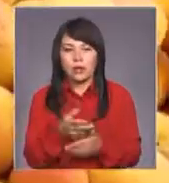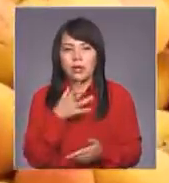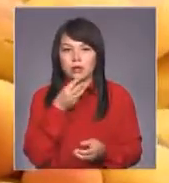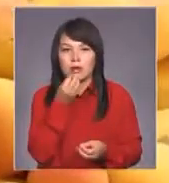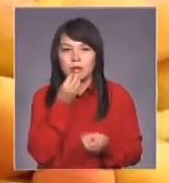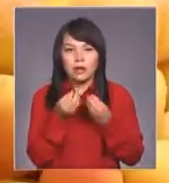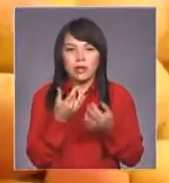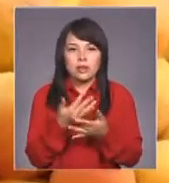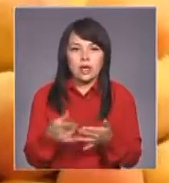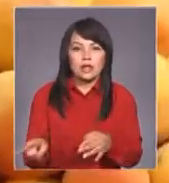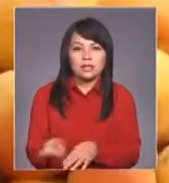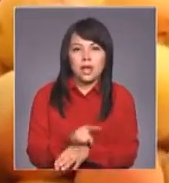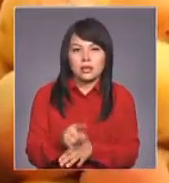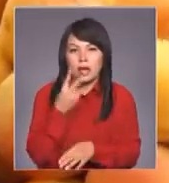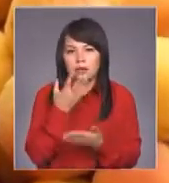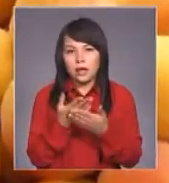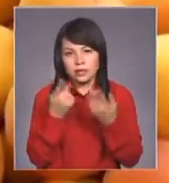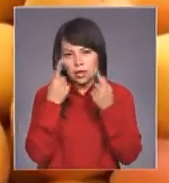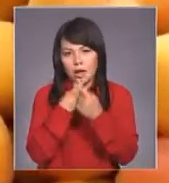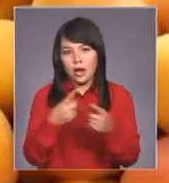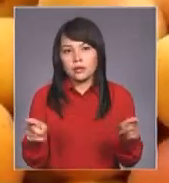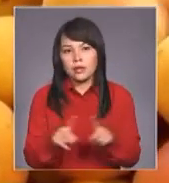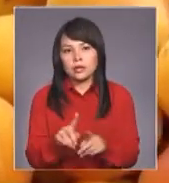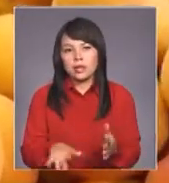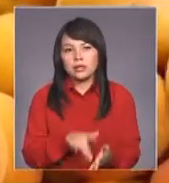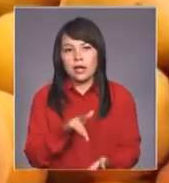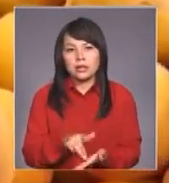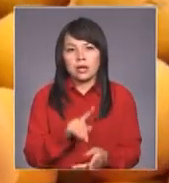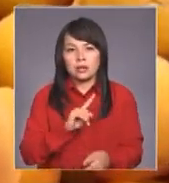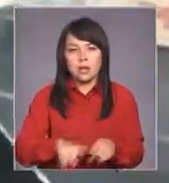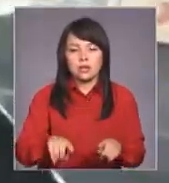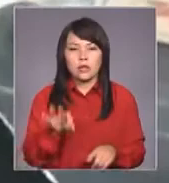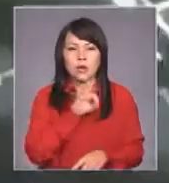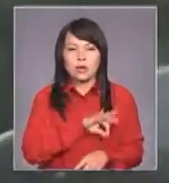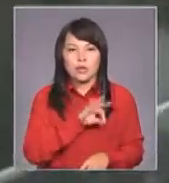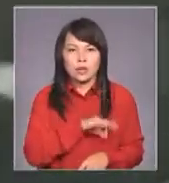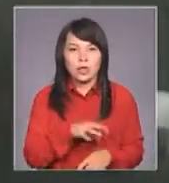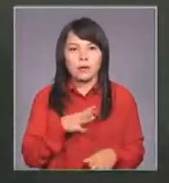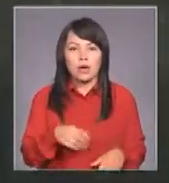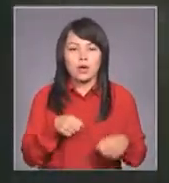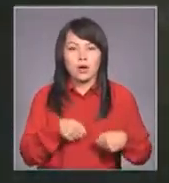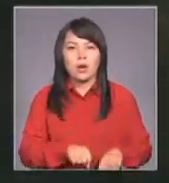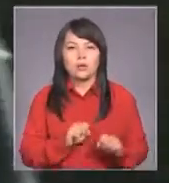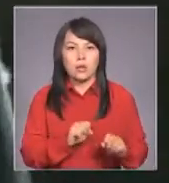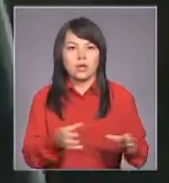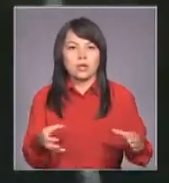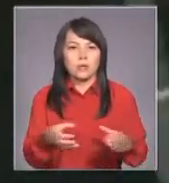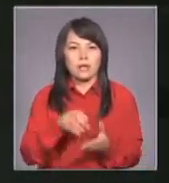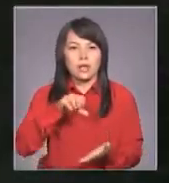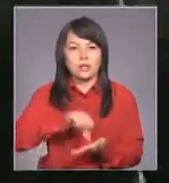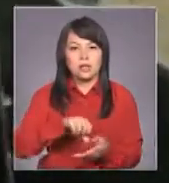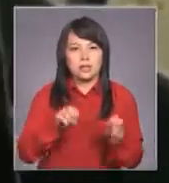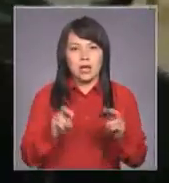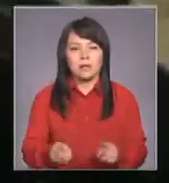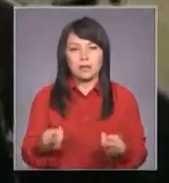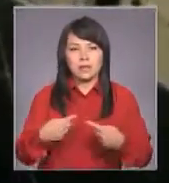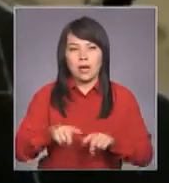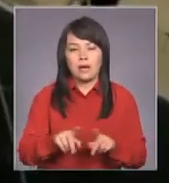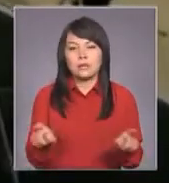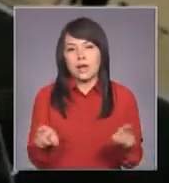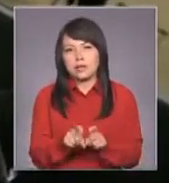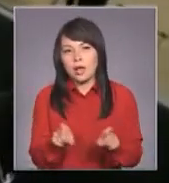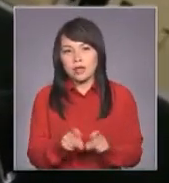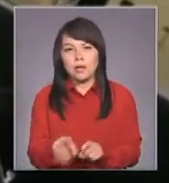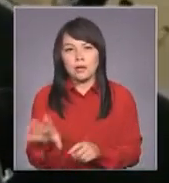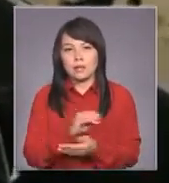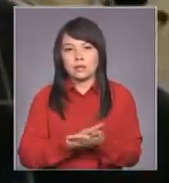отырған зиянкестің суреті жарияланғаннан кейін қалалық тұтынушылар құқығын қорғау департаментінің мамандары супермаркетке